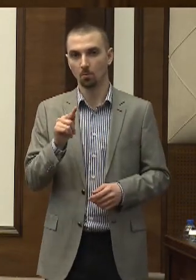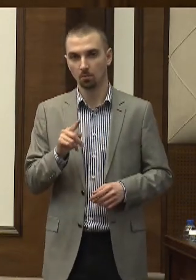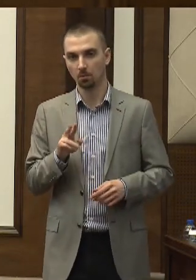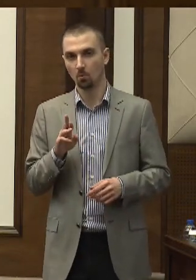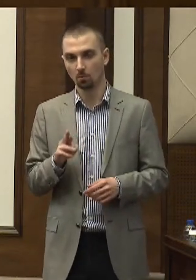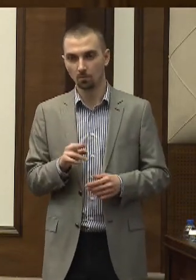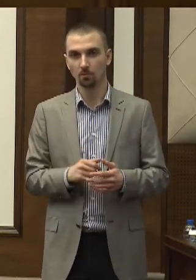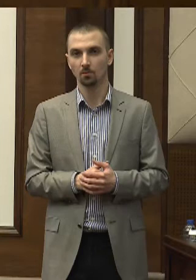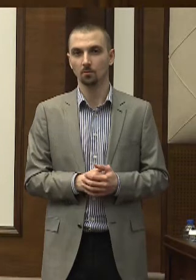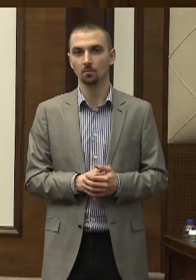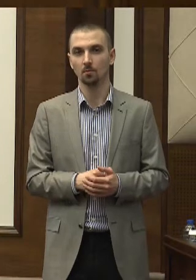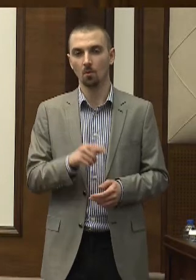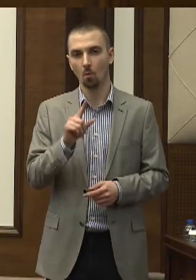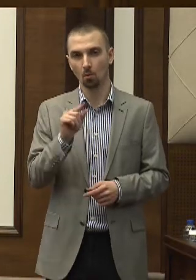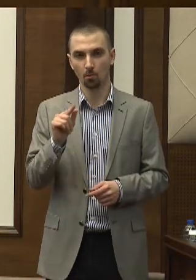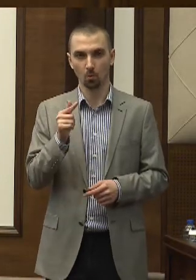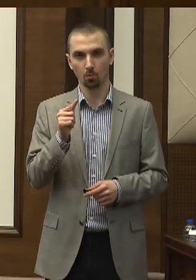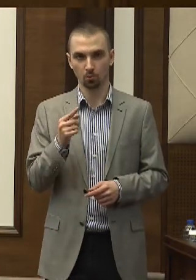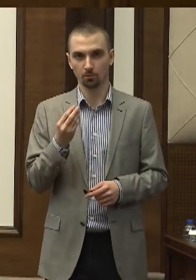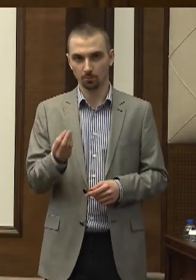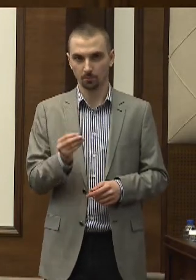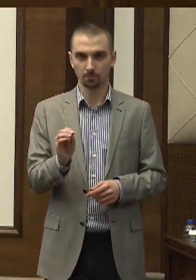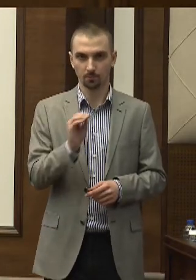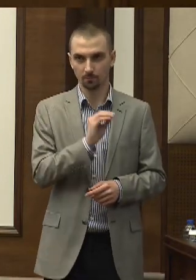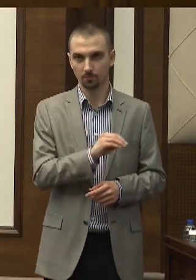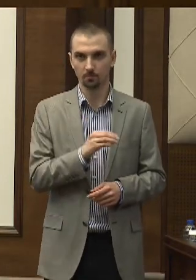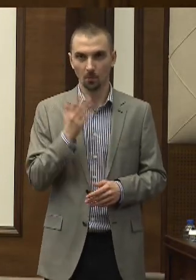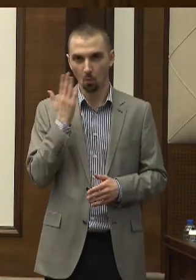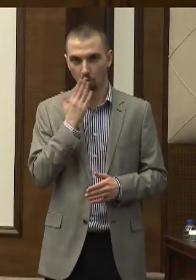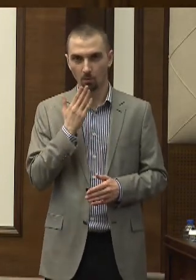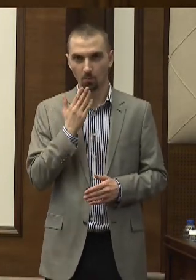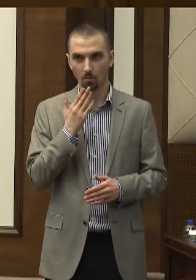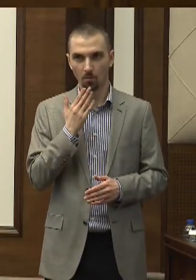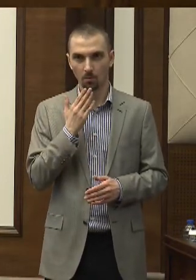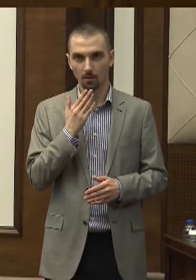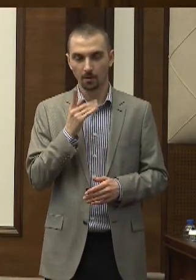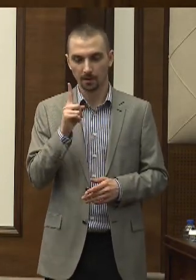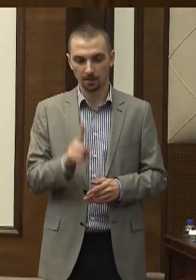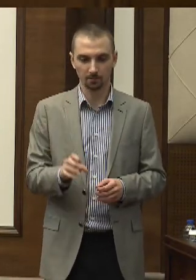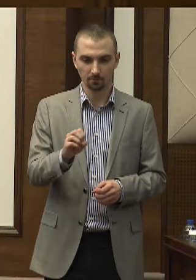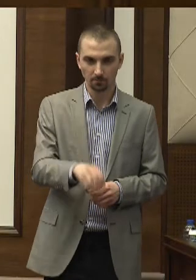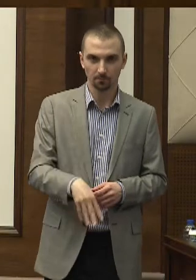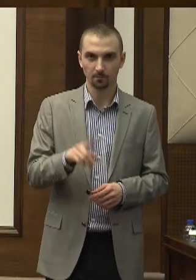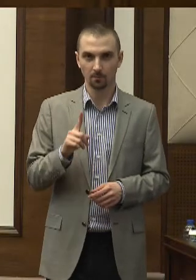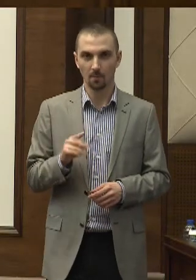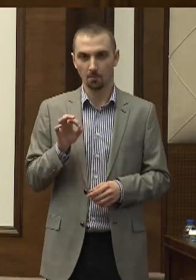12. 11.30'a alın yarınki şeyi, töreni. 11.30'da okul temel atma töreni var.